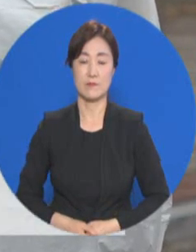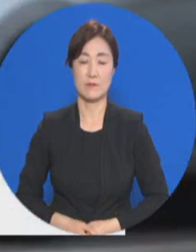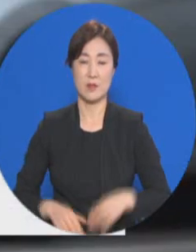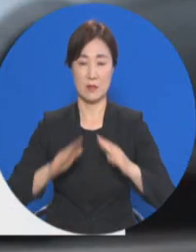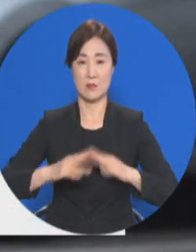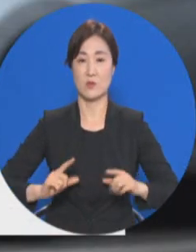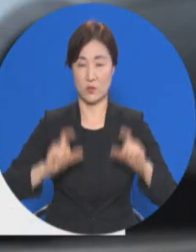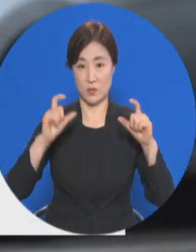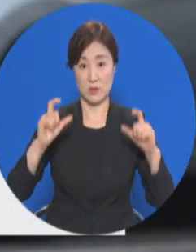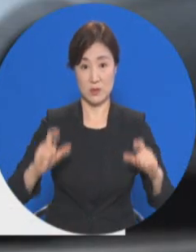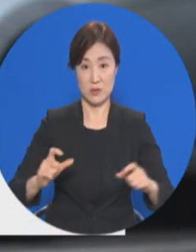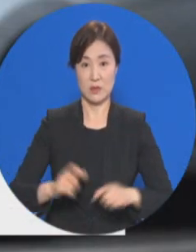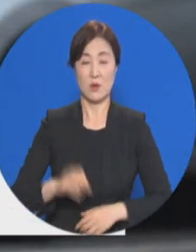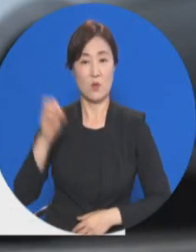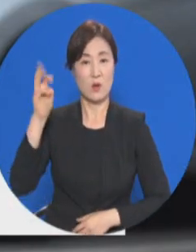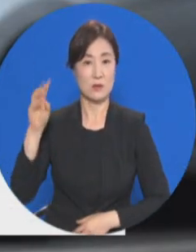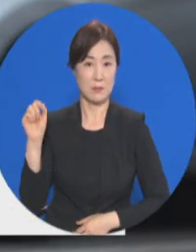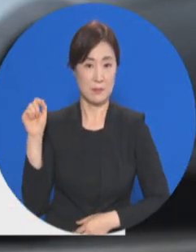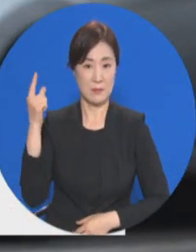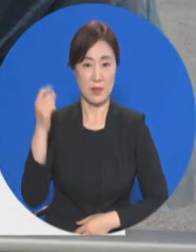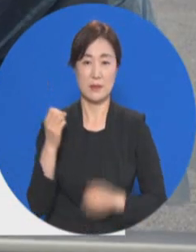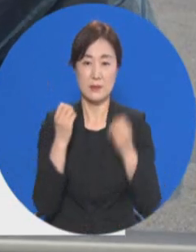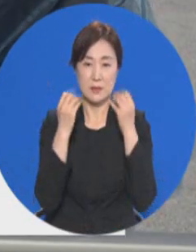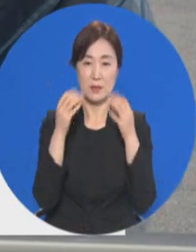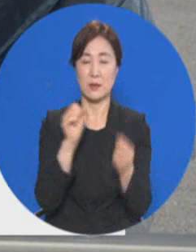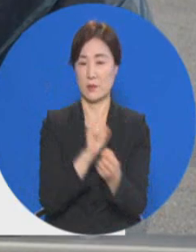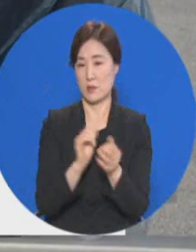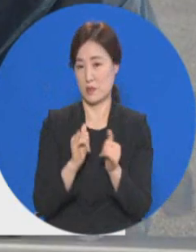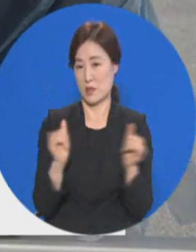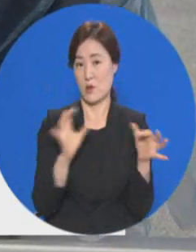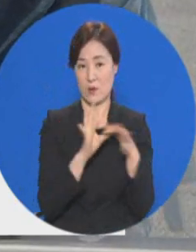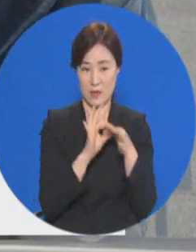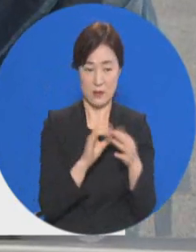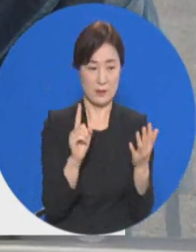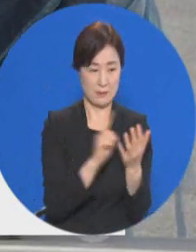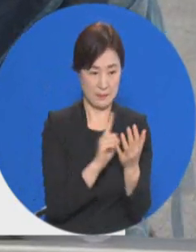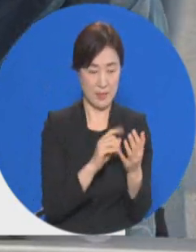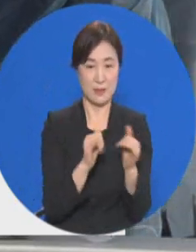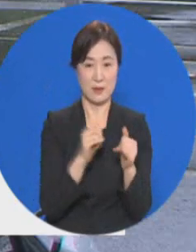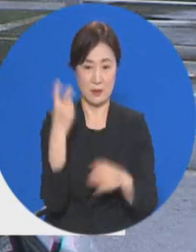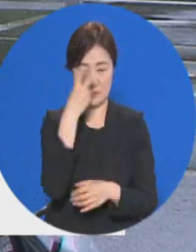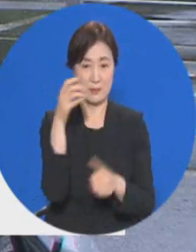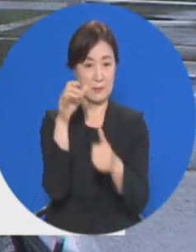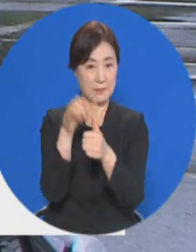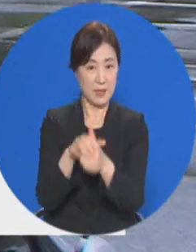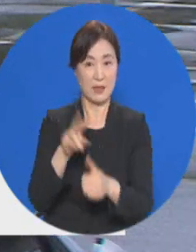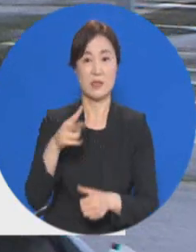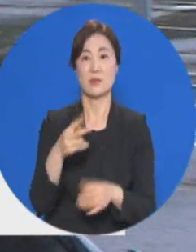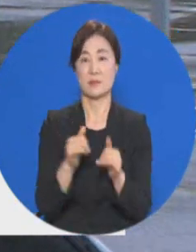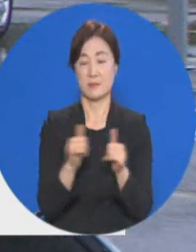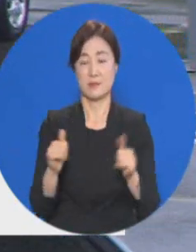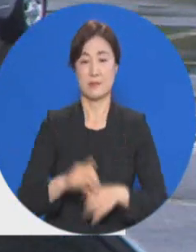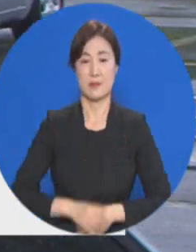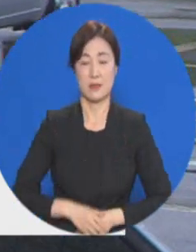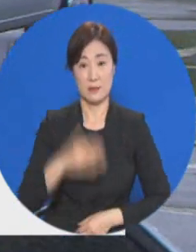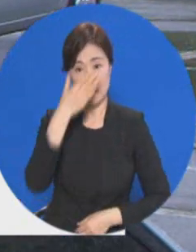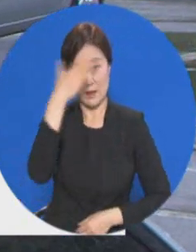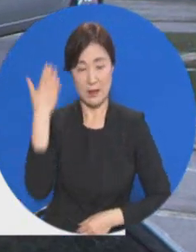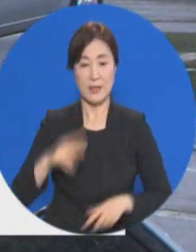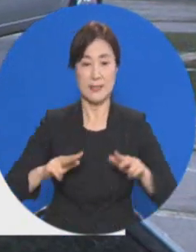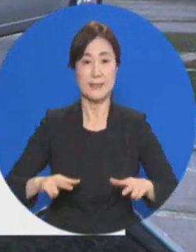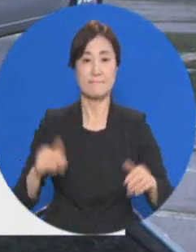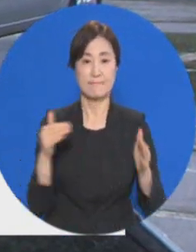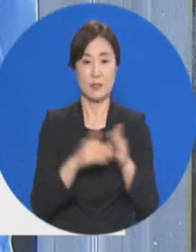전남 동부 지역에서 광주 지역 신규 확진자와 관련해 진단 검사를 의뢰한 사람들은 200여 명. 다행히